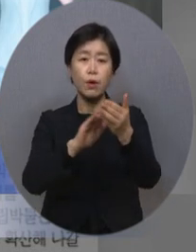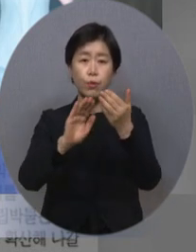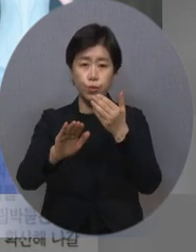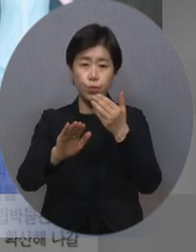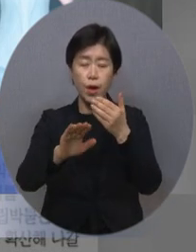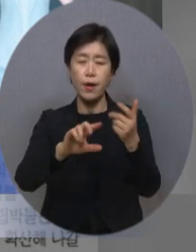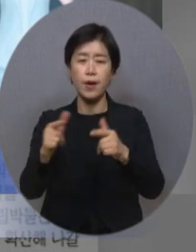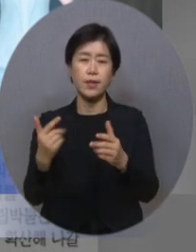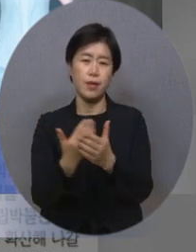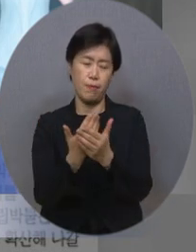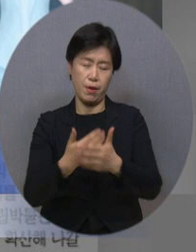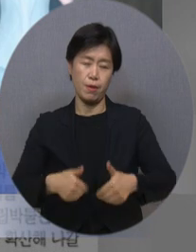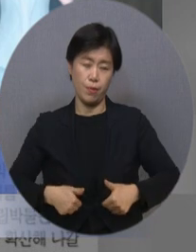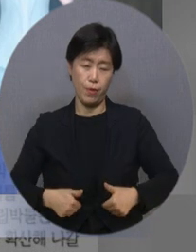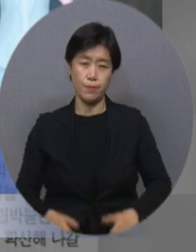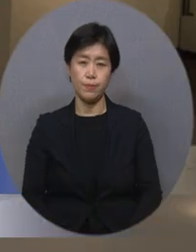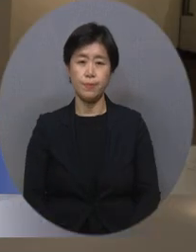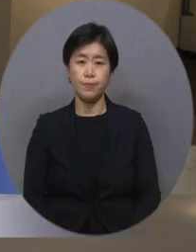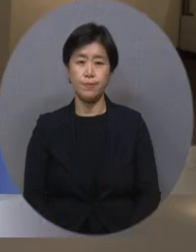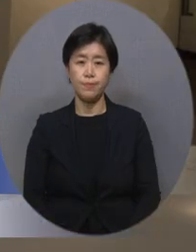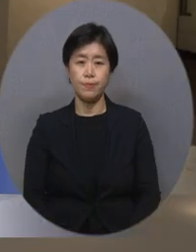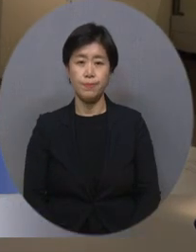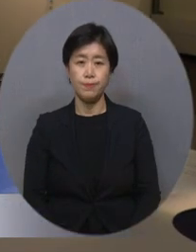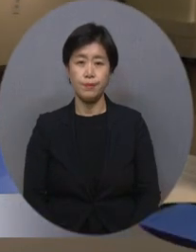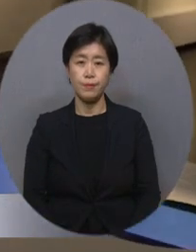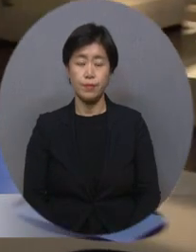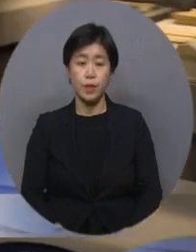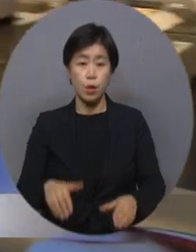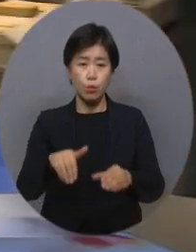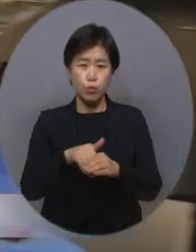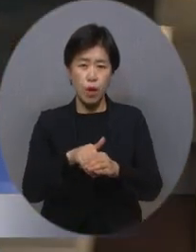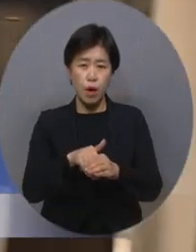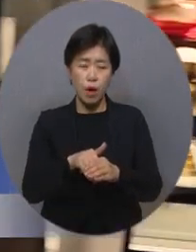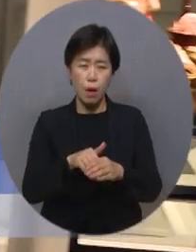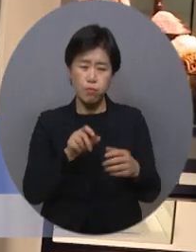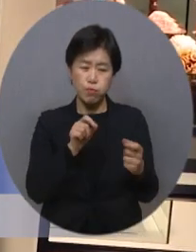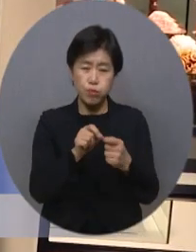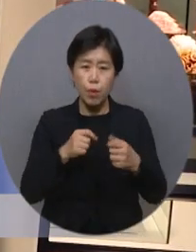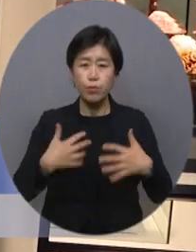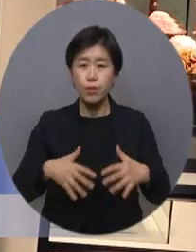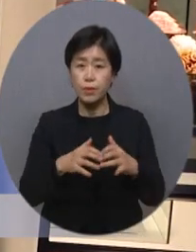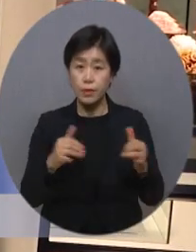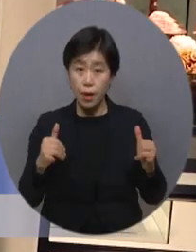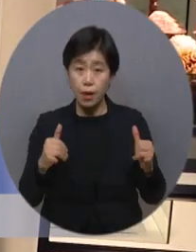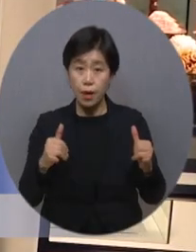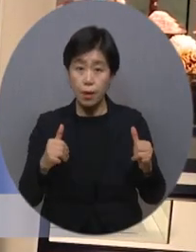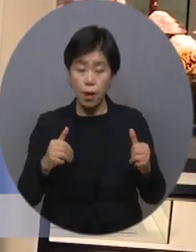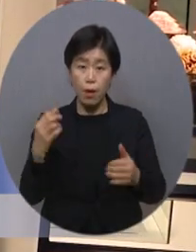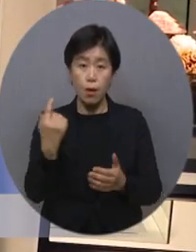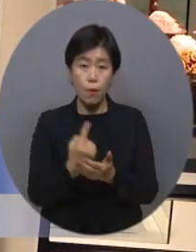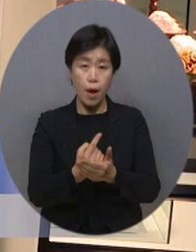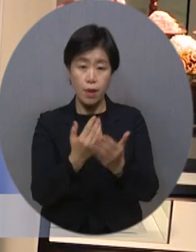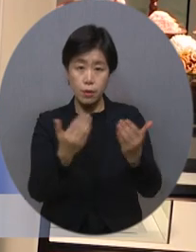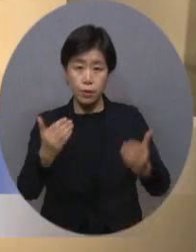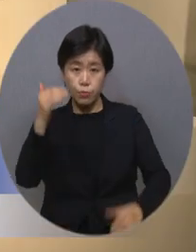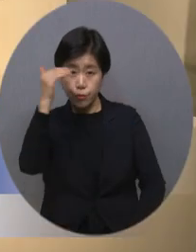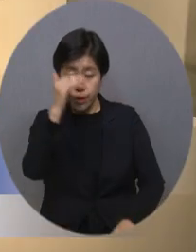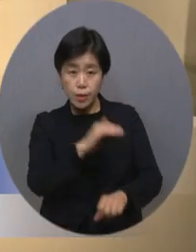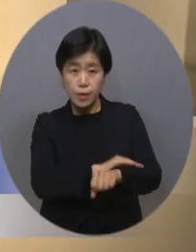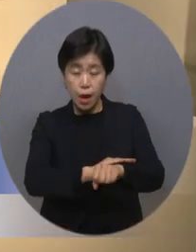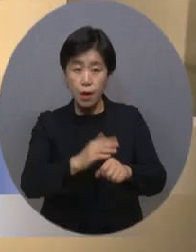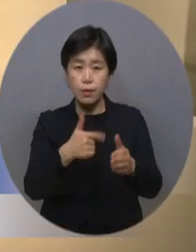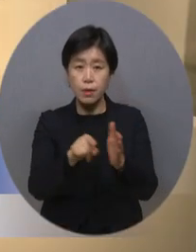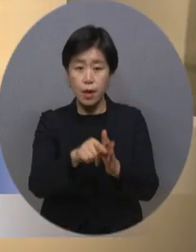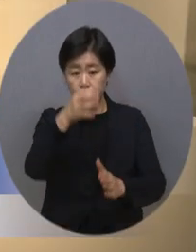보안과 개발이 필요하다고 합니다 문화취약계층이 전 시간을 원활히 관람할 수 있도록 돕는 최첨단